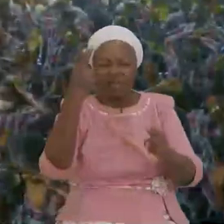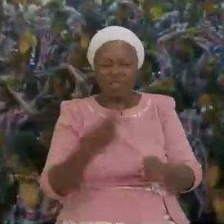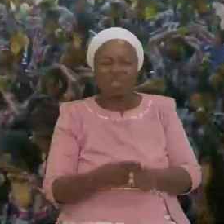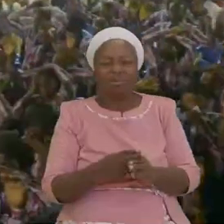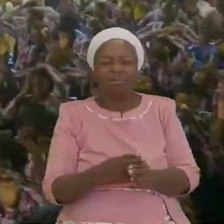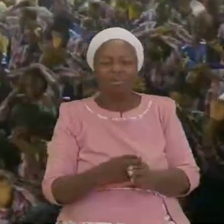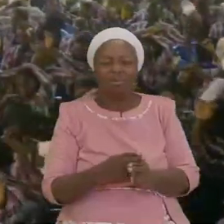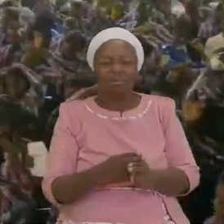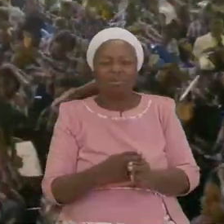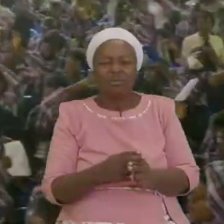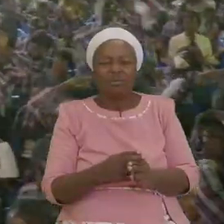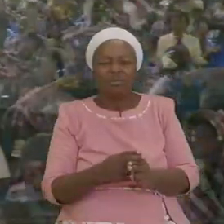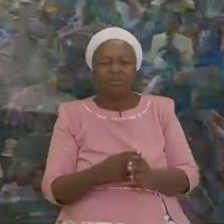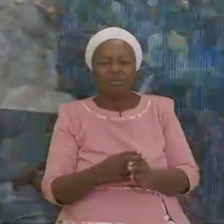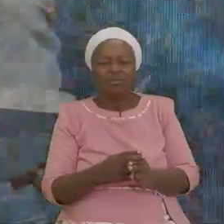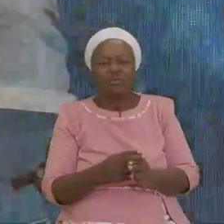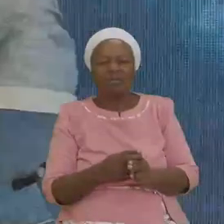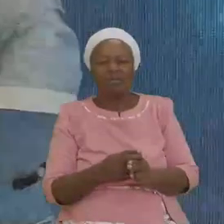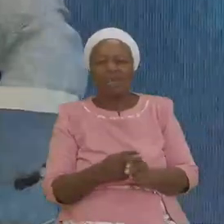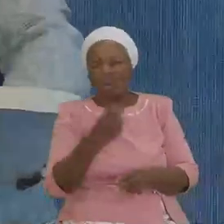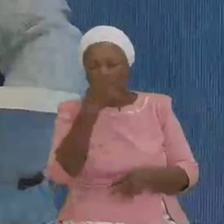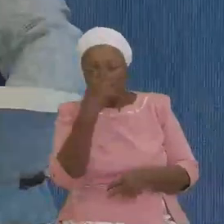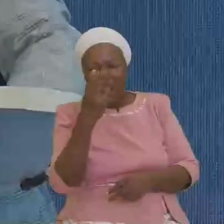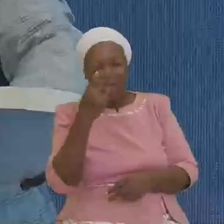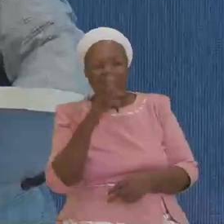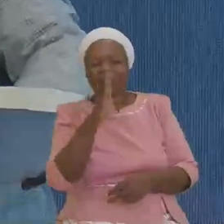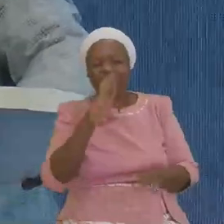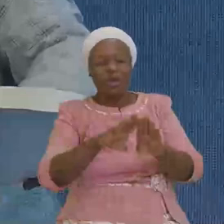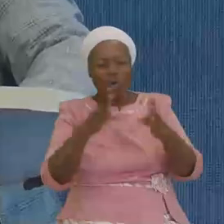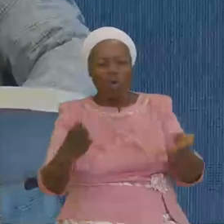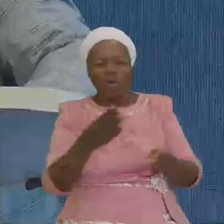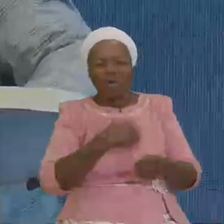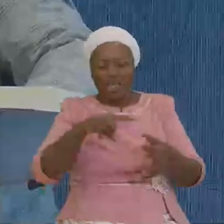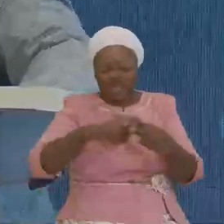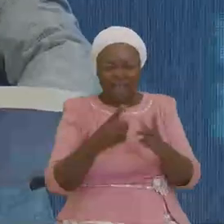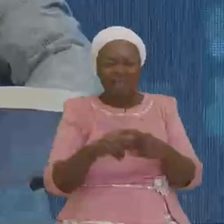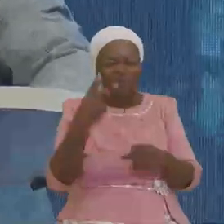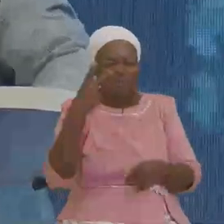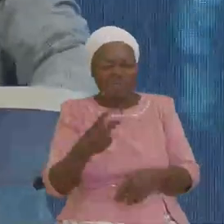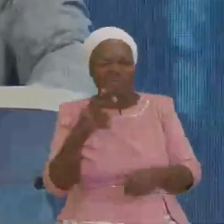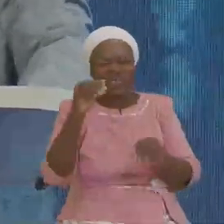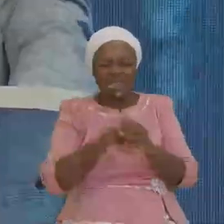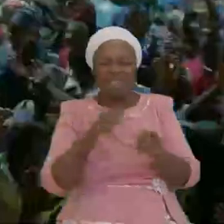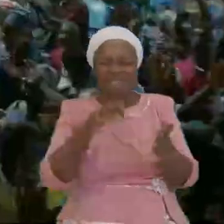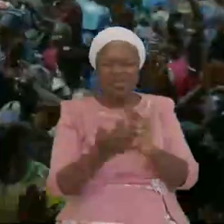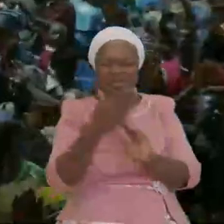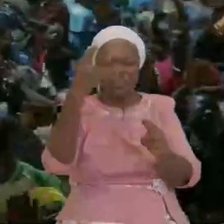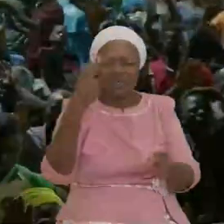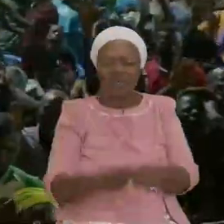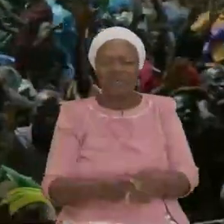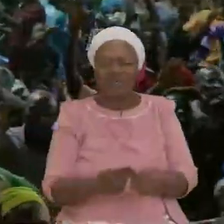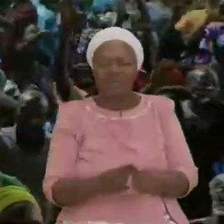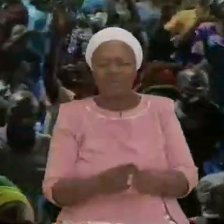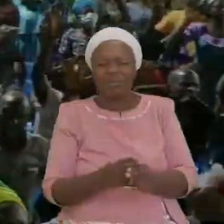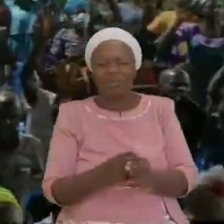L'enflement là-bas disparaît au nom de Jésus-Christ. la cécité, que les